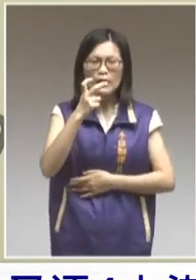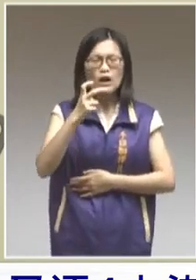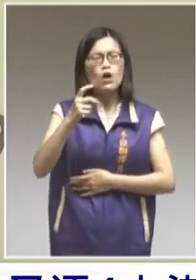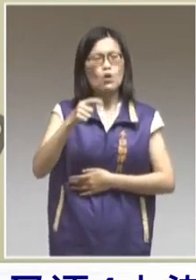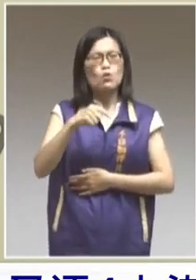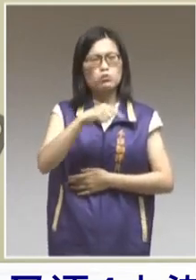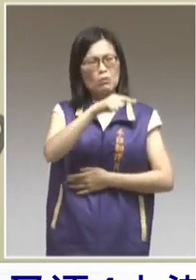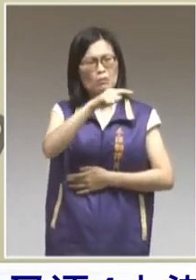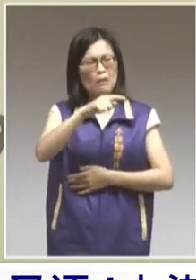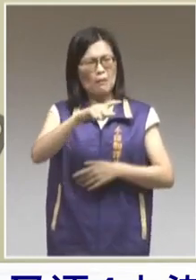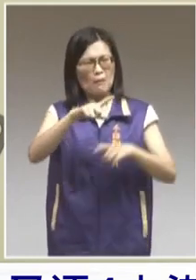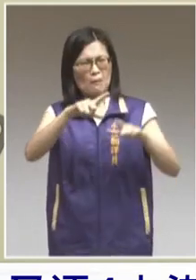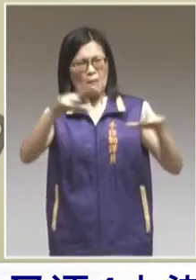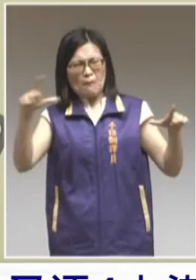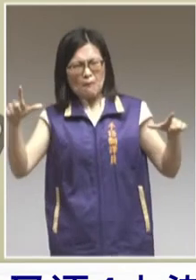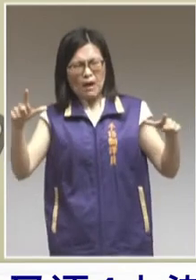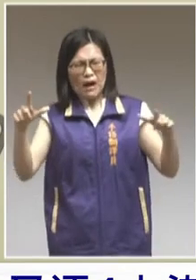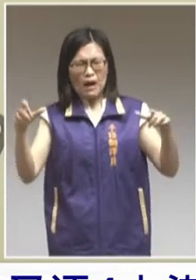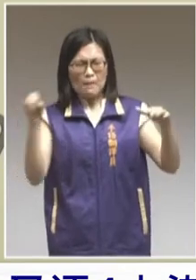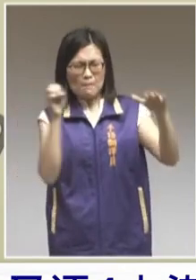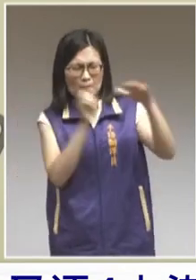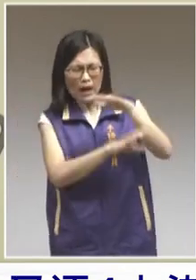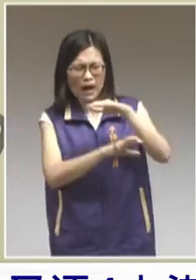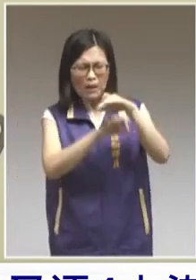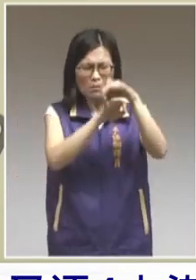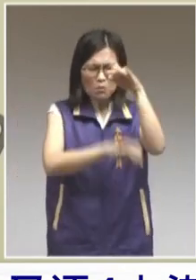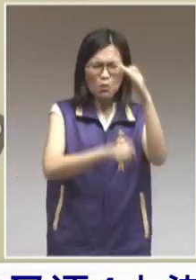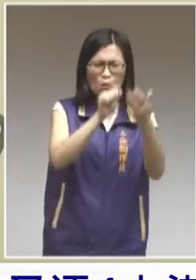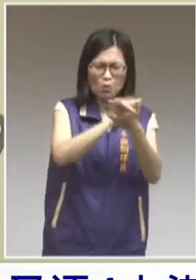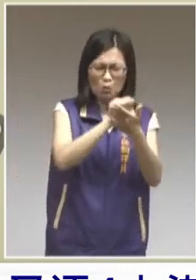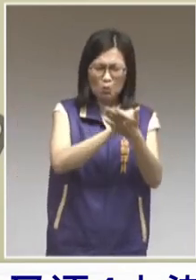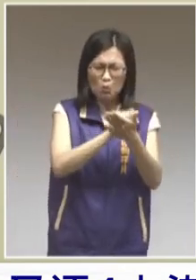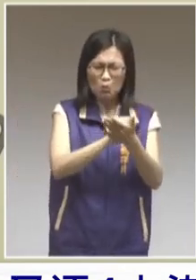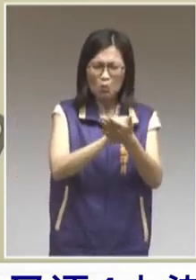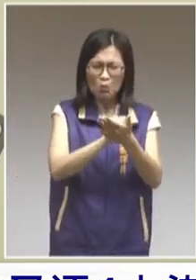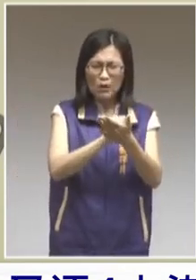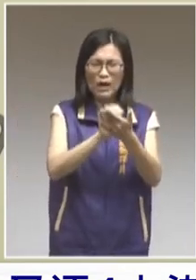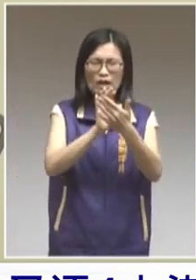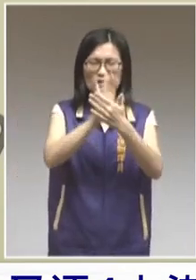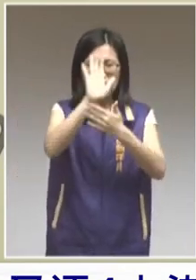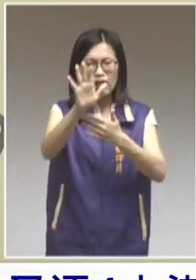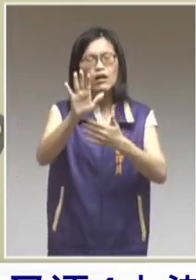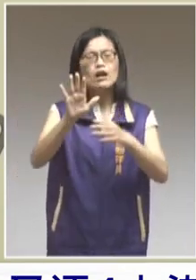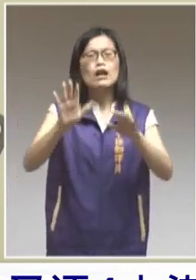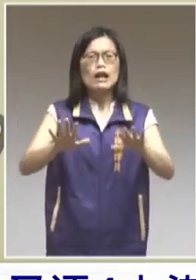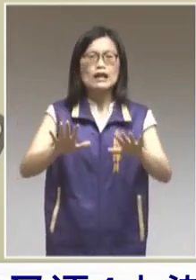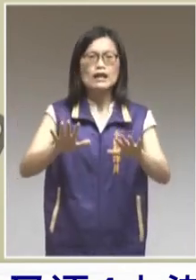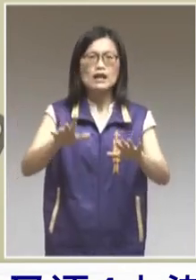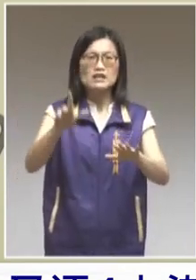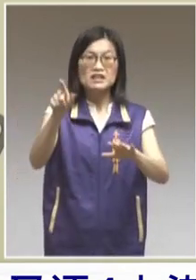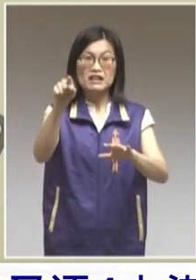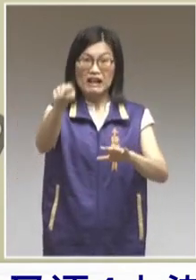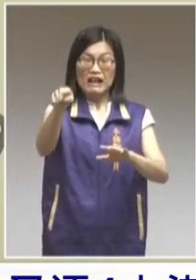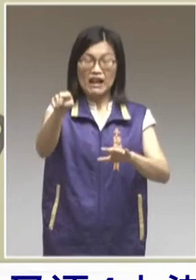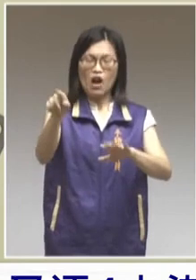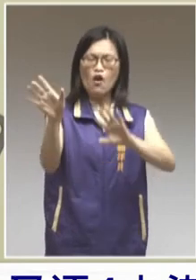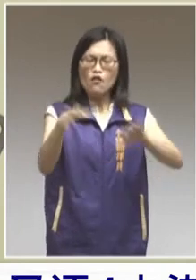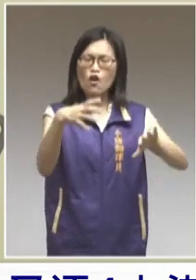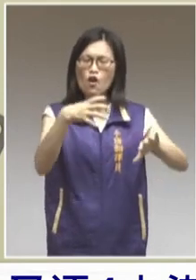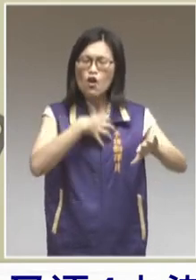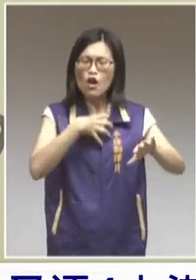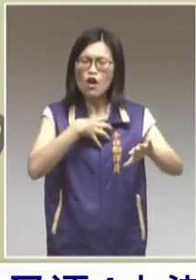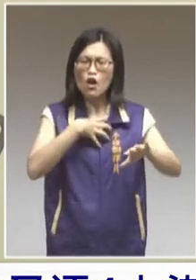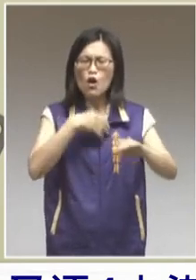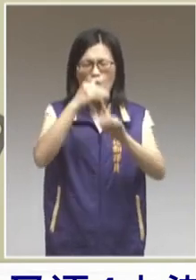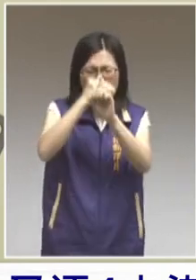围的这个框列隔离之后，那在社区现在是风险其实是非常非常低。